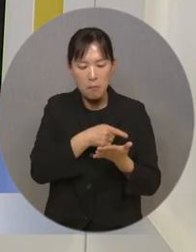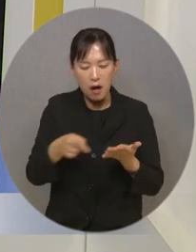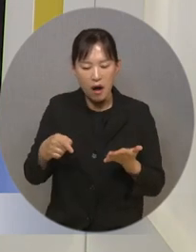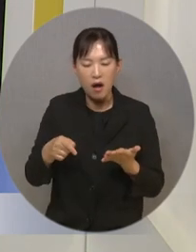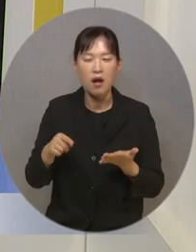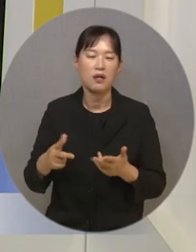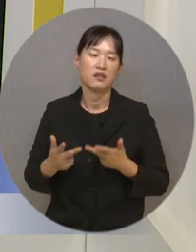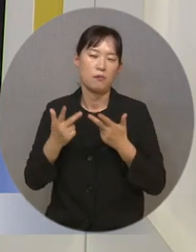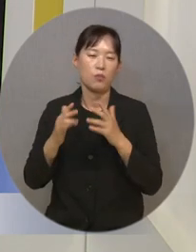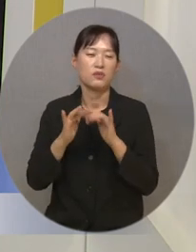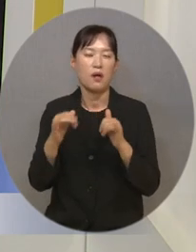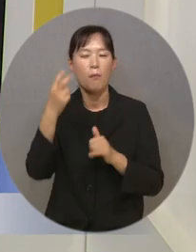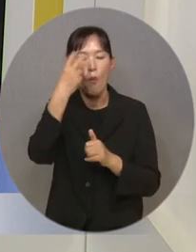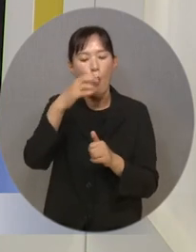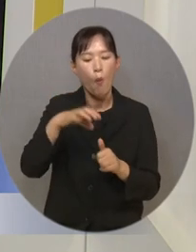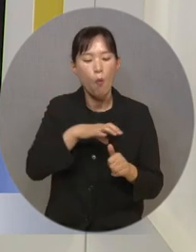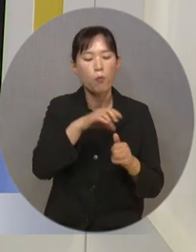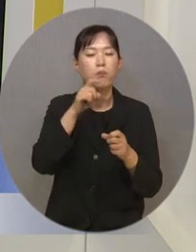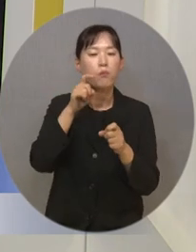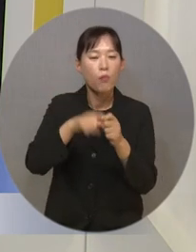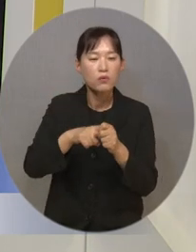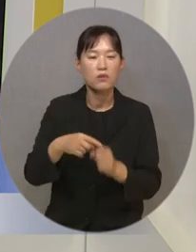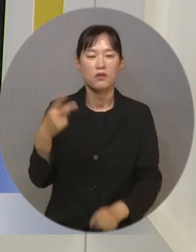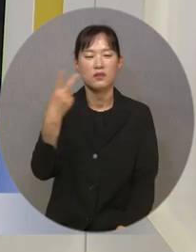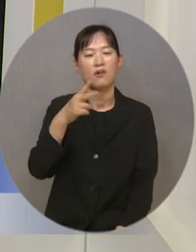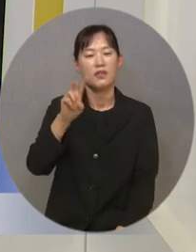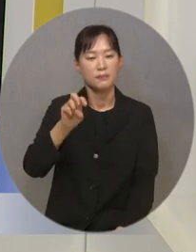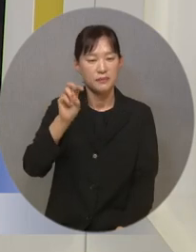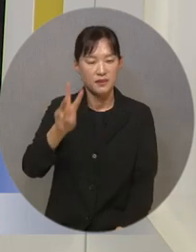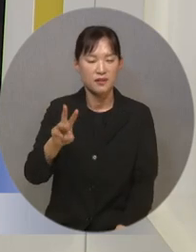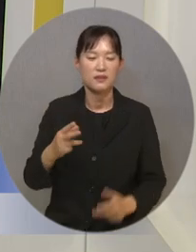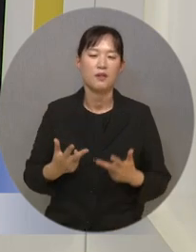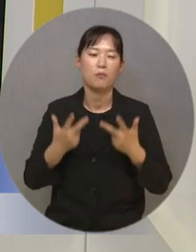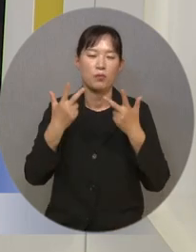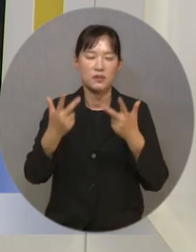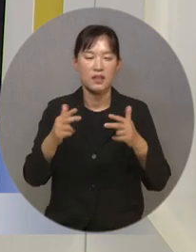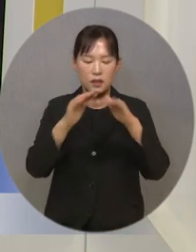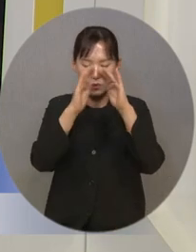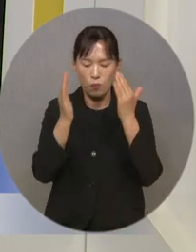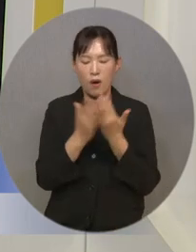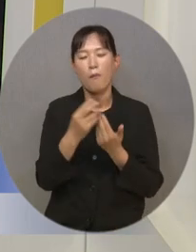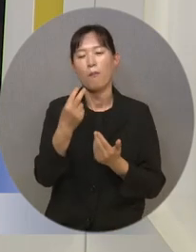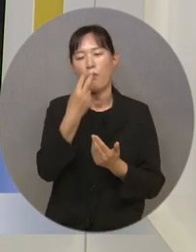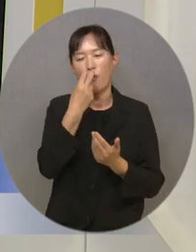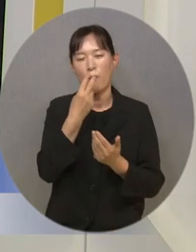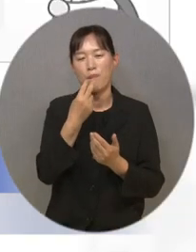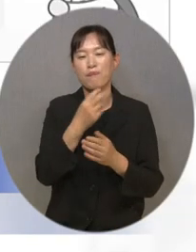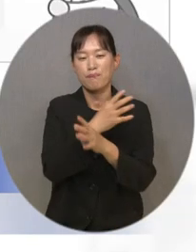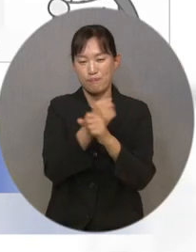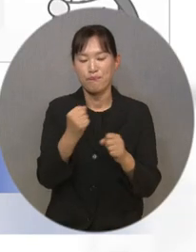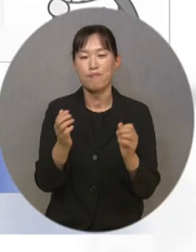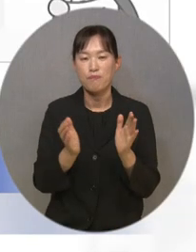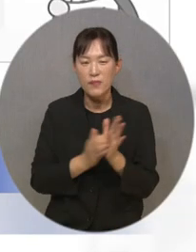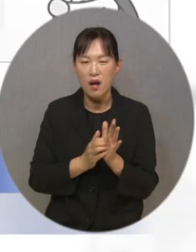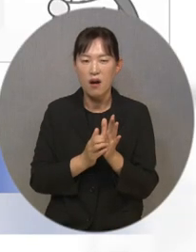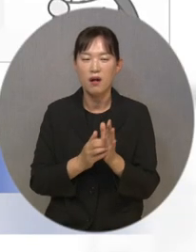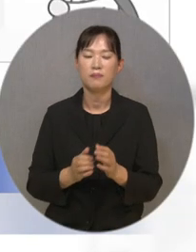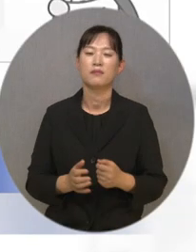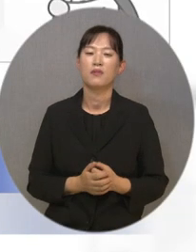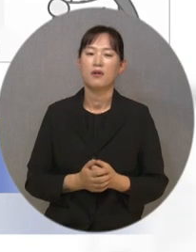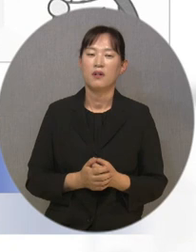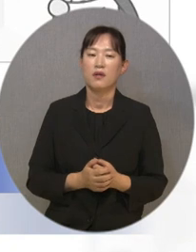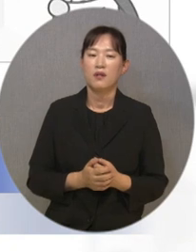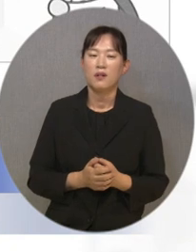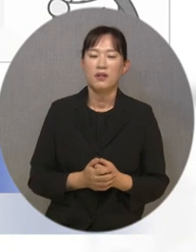본 자원봉사자를 보호하기 위한 2023년 자원봉사 종합보험 통합계약을 체결했습니다 이와 관련해 오늘